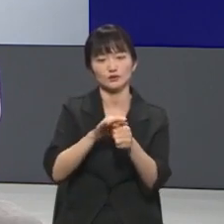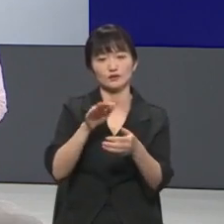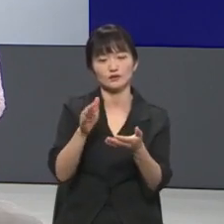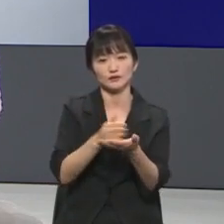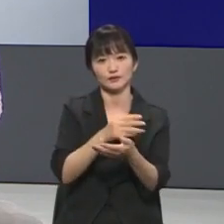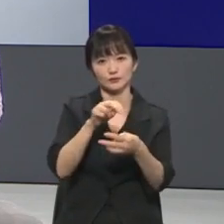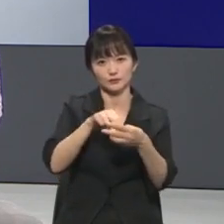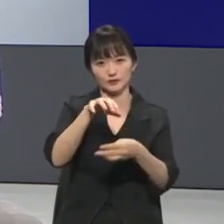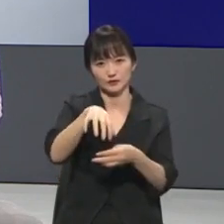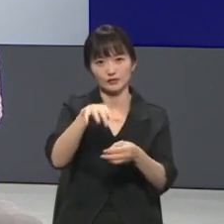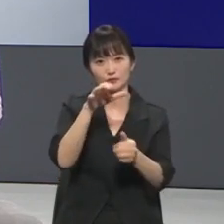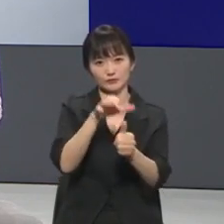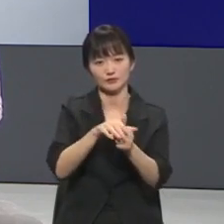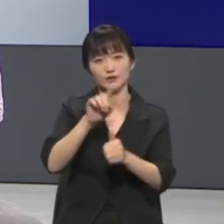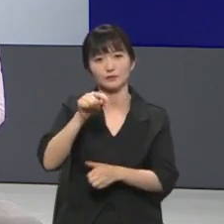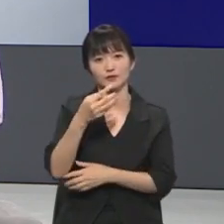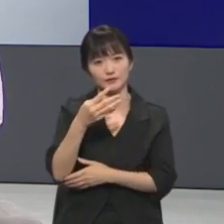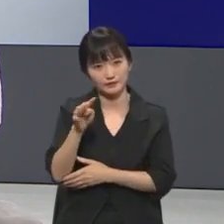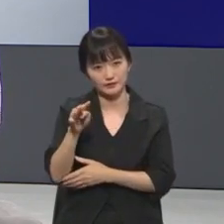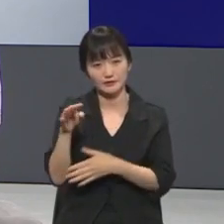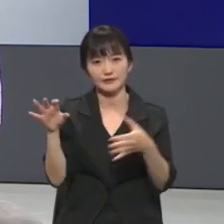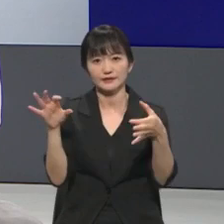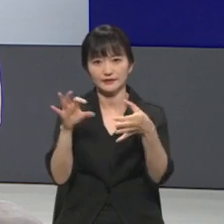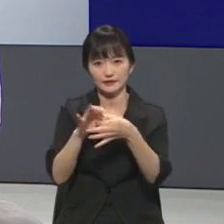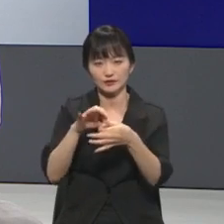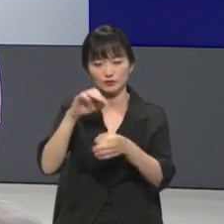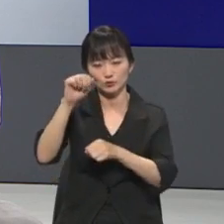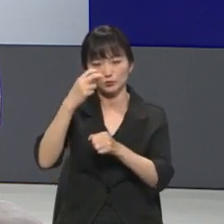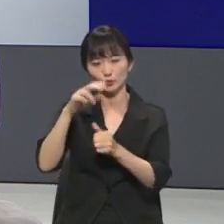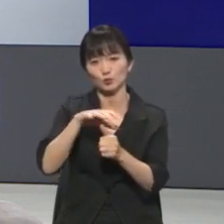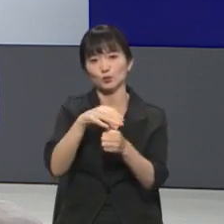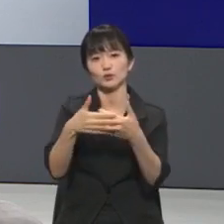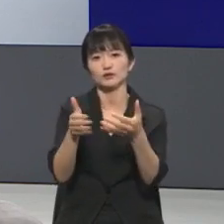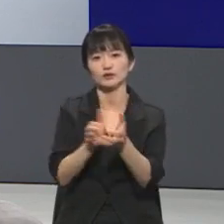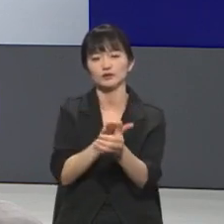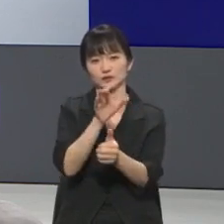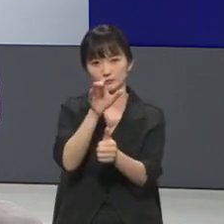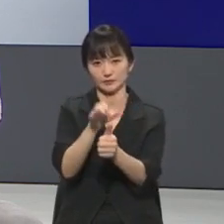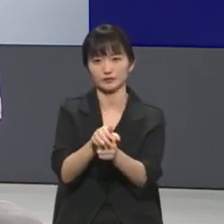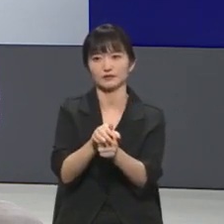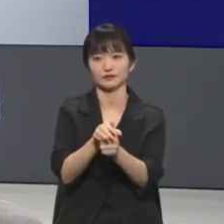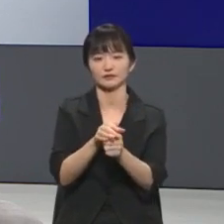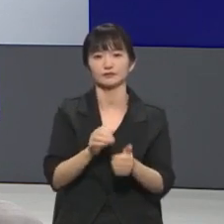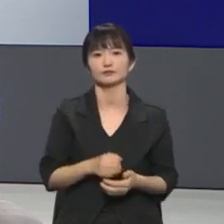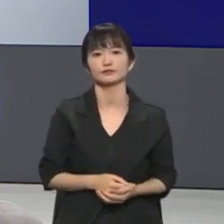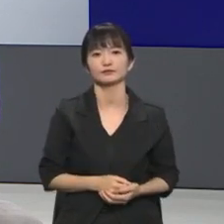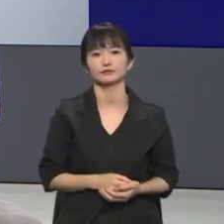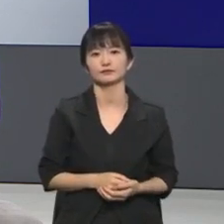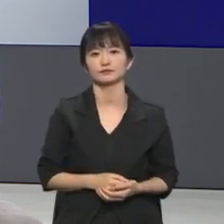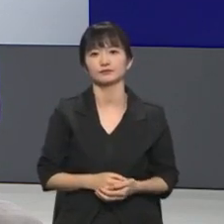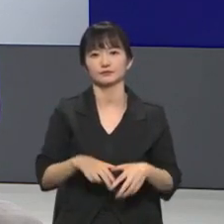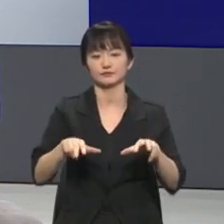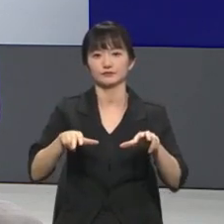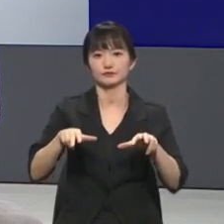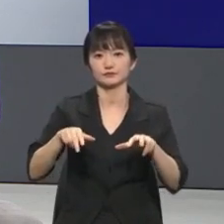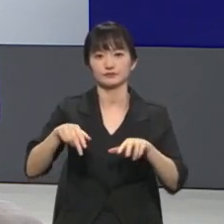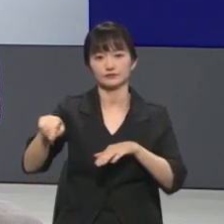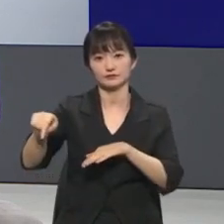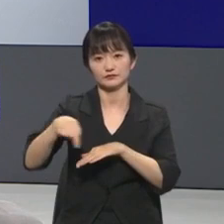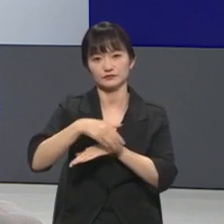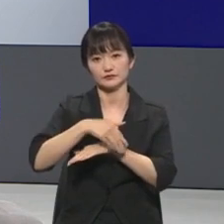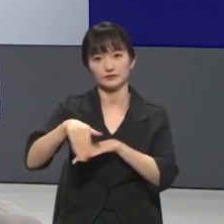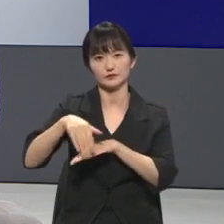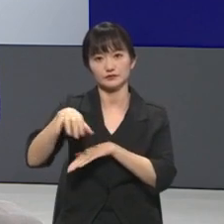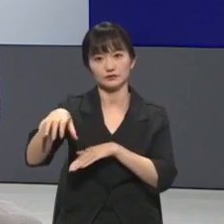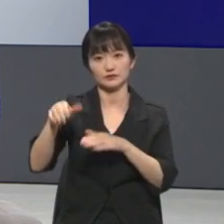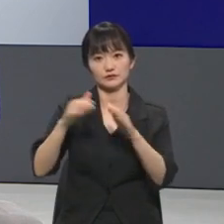있습니다. 또 연계된 동물보호단체들별로 각각 지원도 하고 있습니다. 지금 다녀온 게 이게 정식 개장